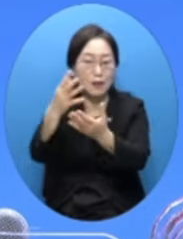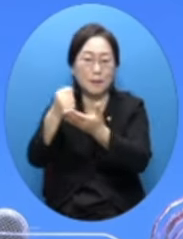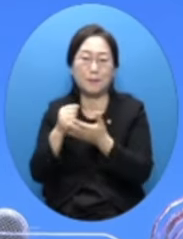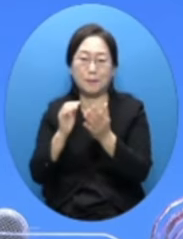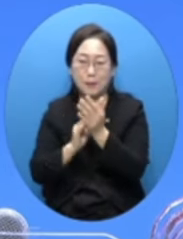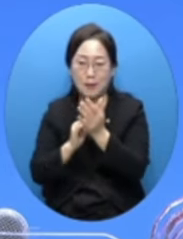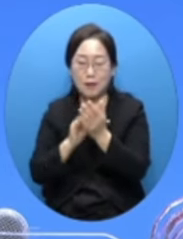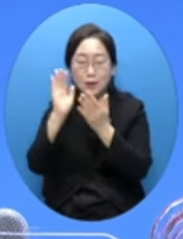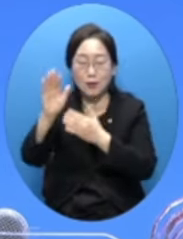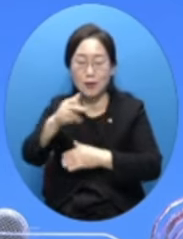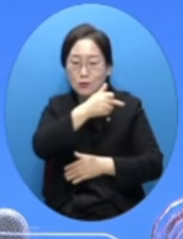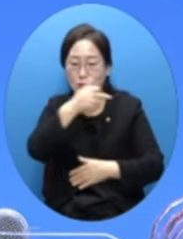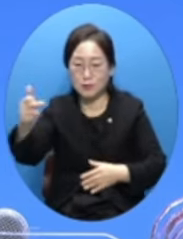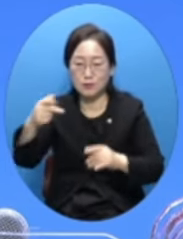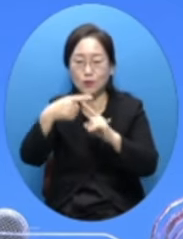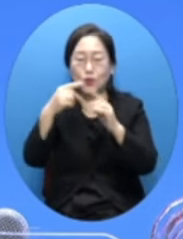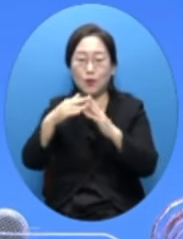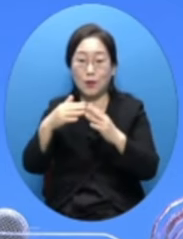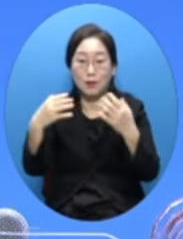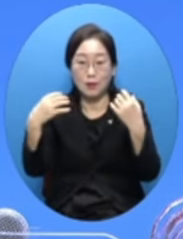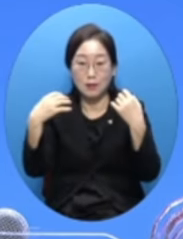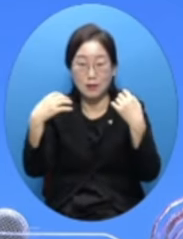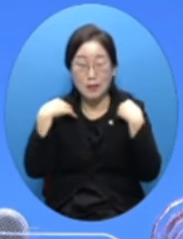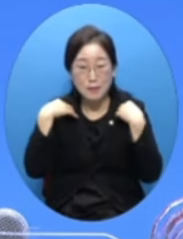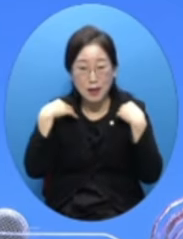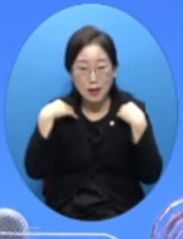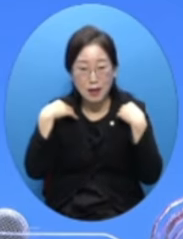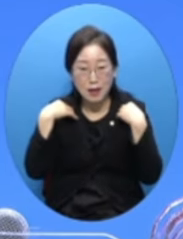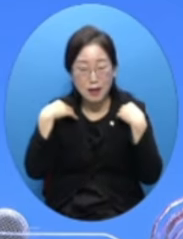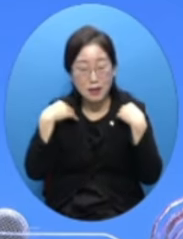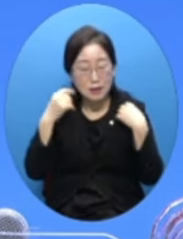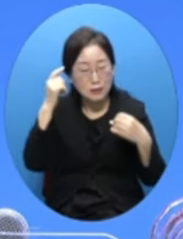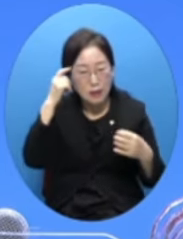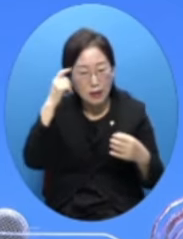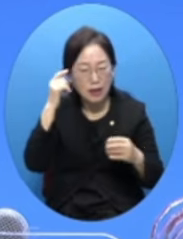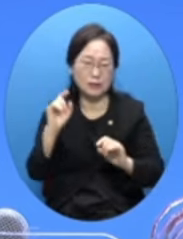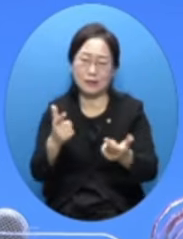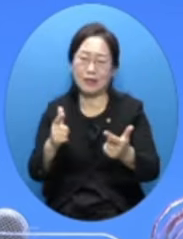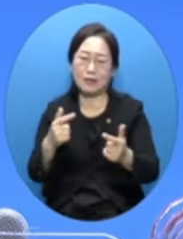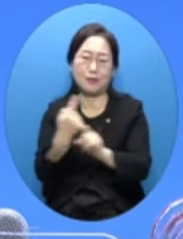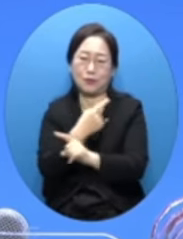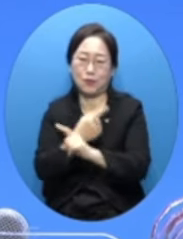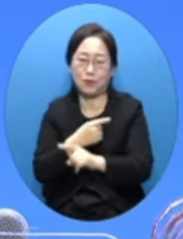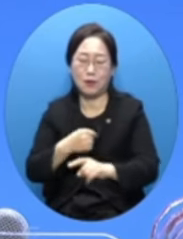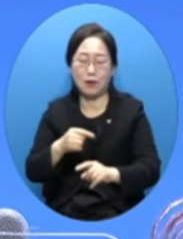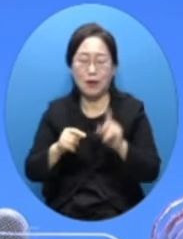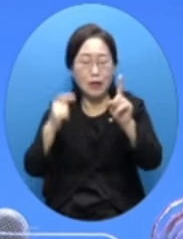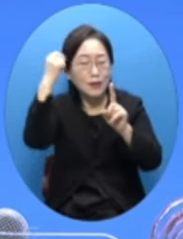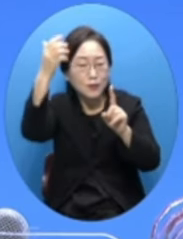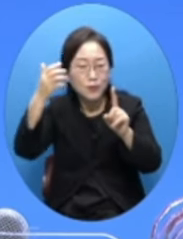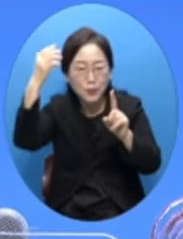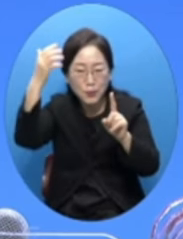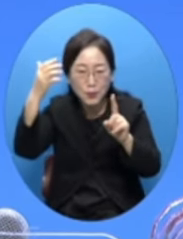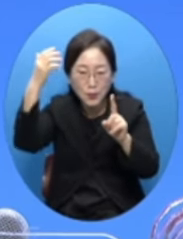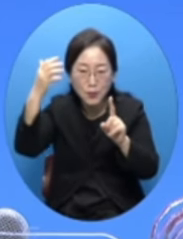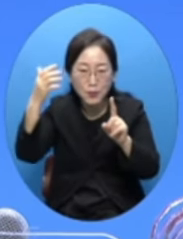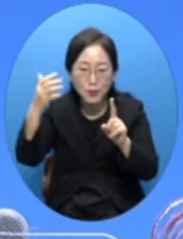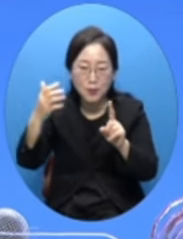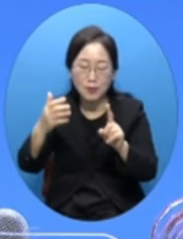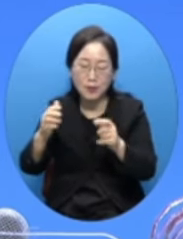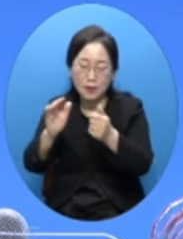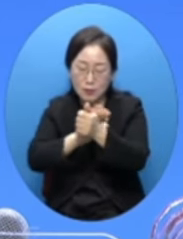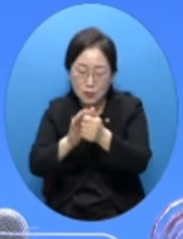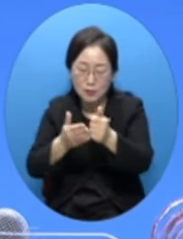훌륭한 큰 교회 목사가 된다고 생각했다가 한 영혼이라도 사랑하는 그런 작은 섬김의 본을